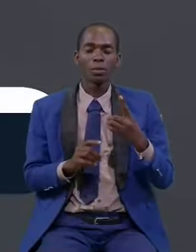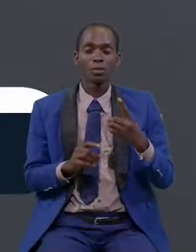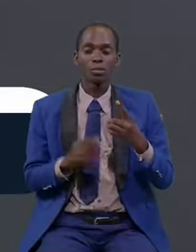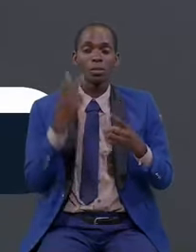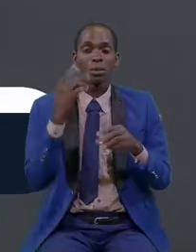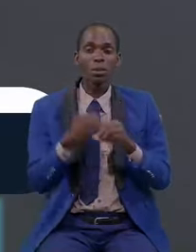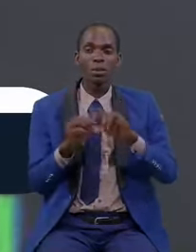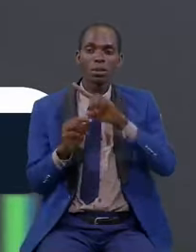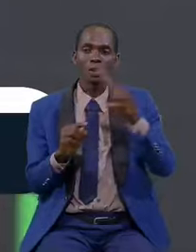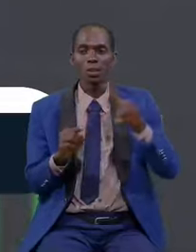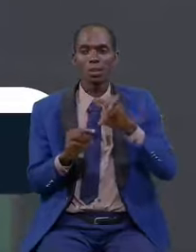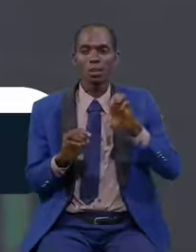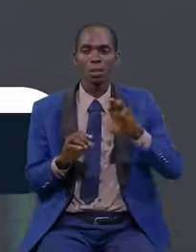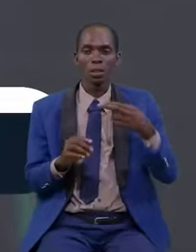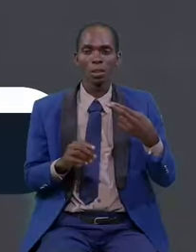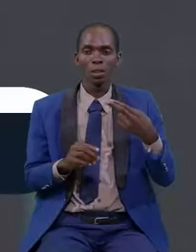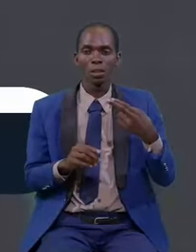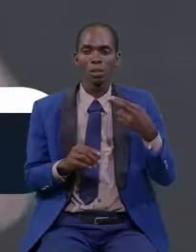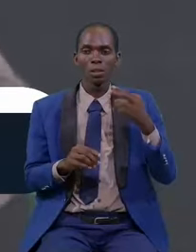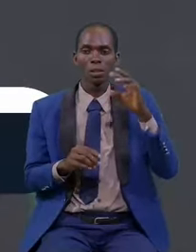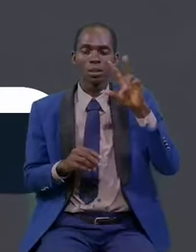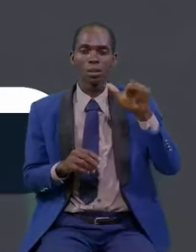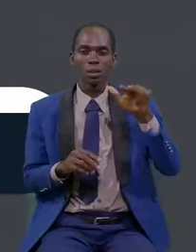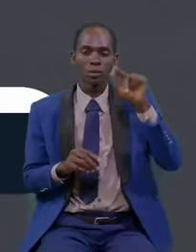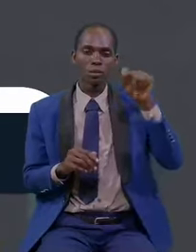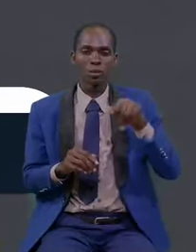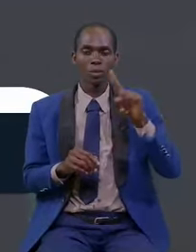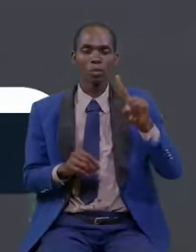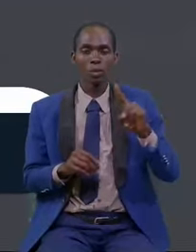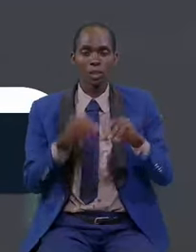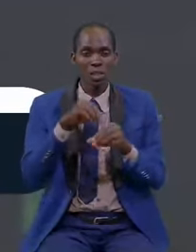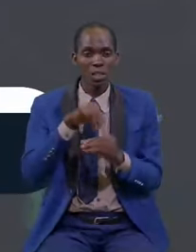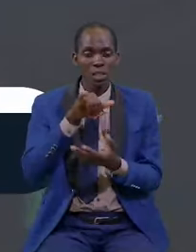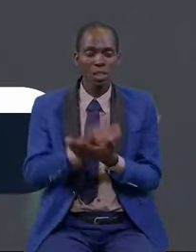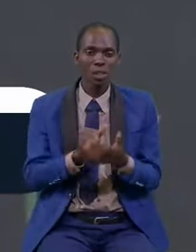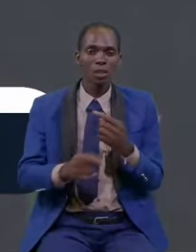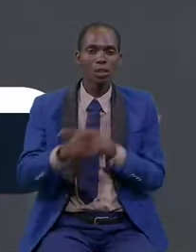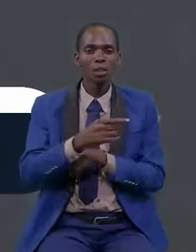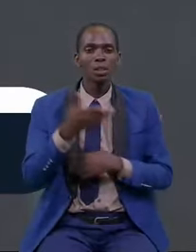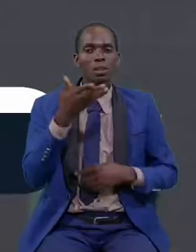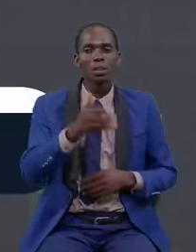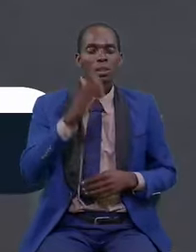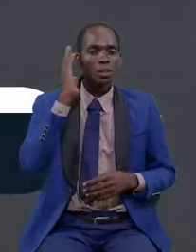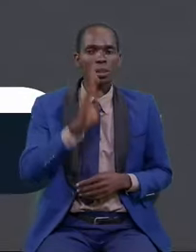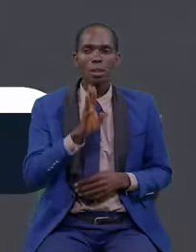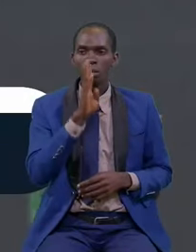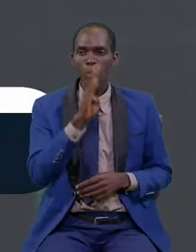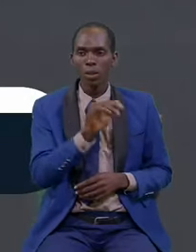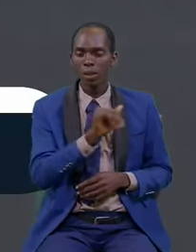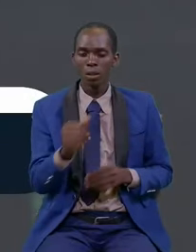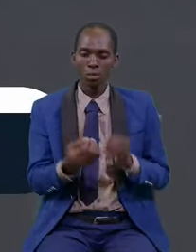chapitre 13, verset 1, qui dit, « En ce jour-là, une source